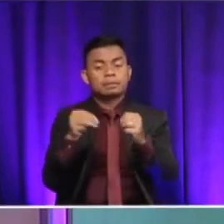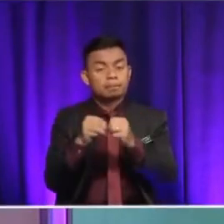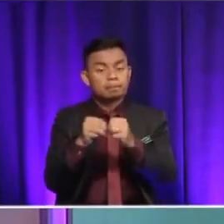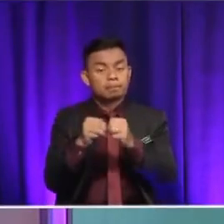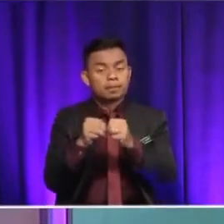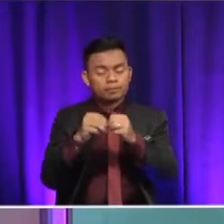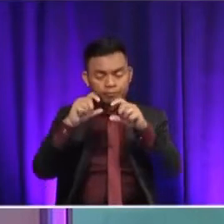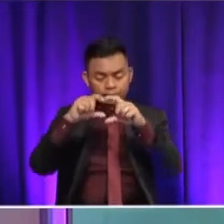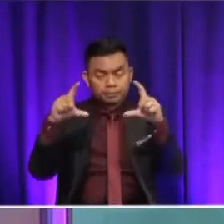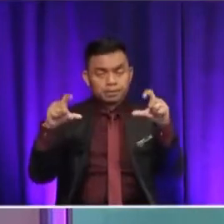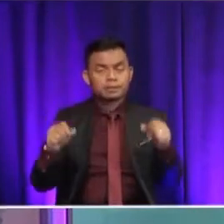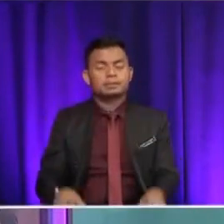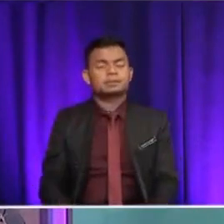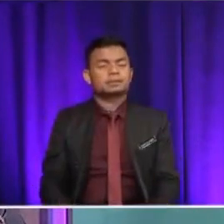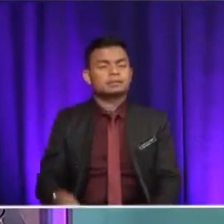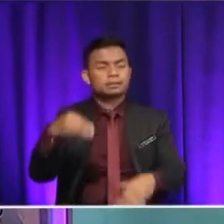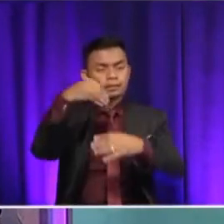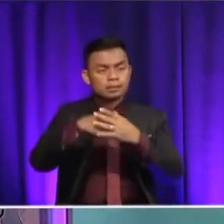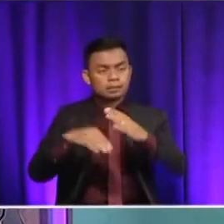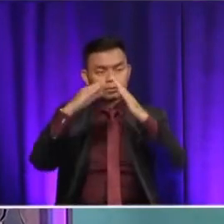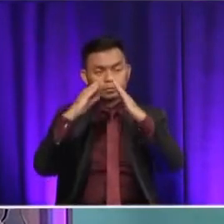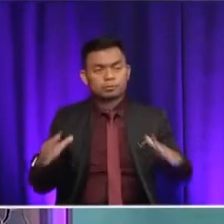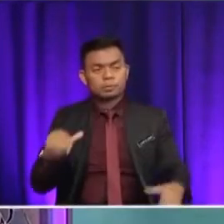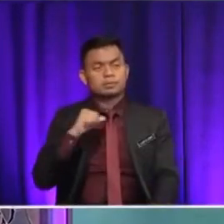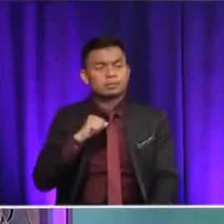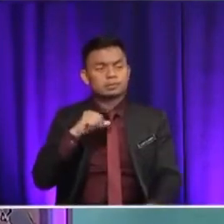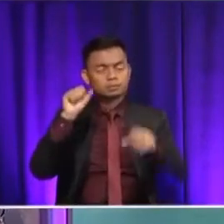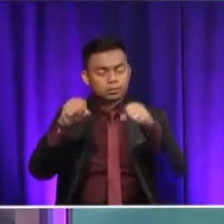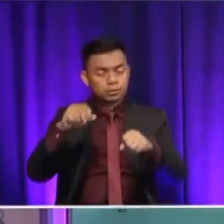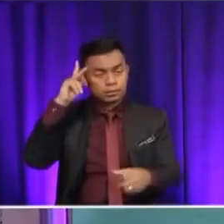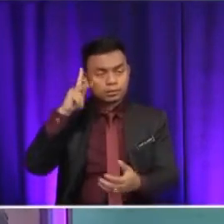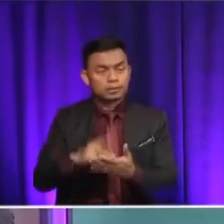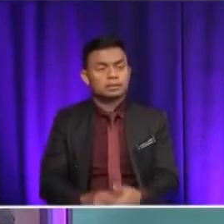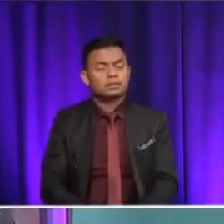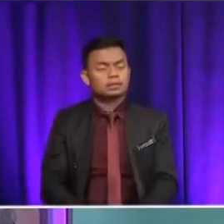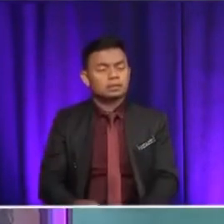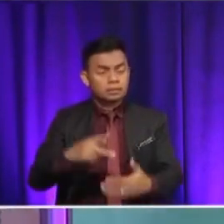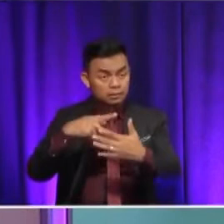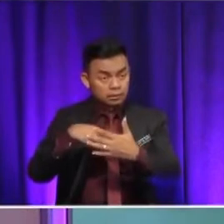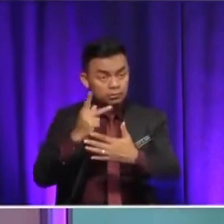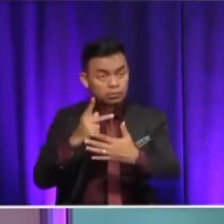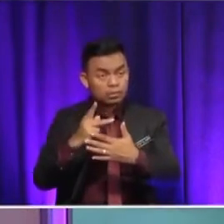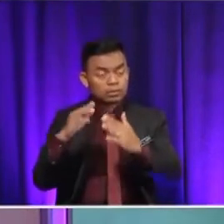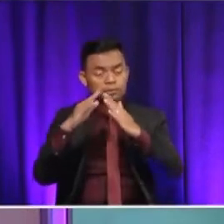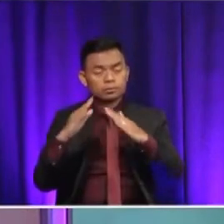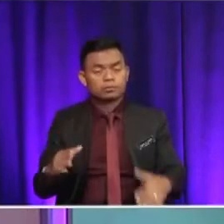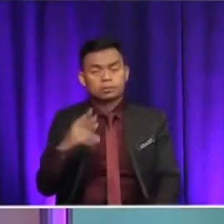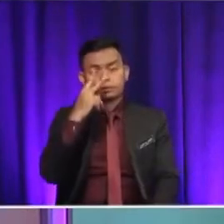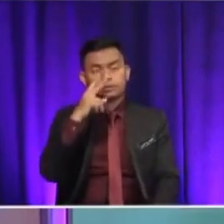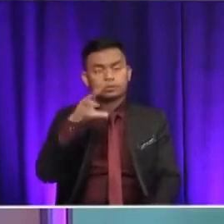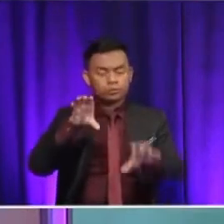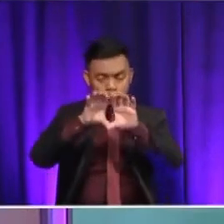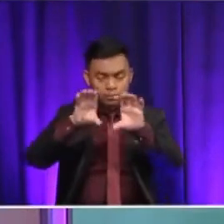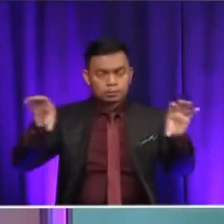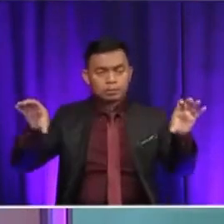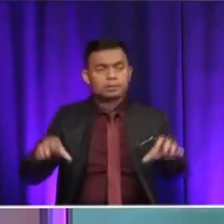ni aplikasi dalam rumah kita sendiri kita boleh kenal pasti. Ya. Pergi luar rumah nampak meter air. Ya.